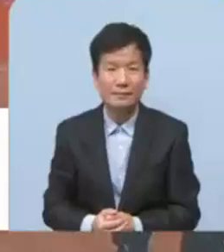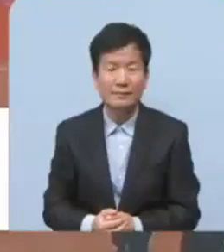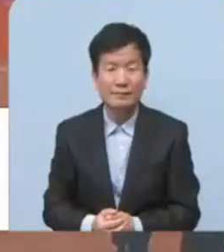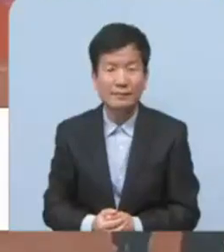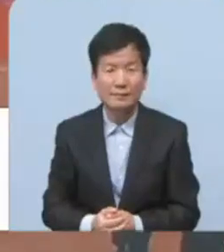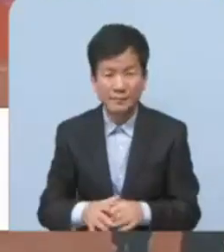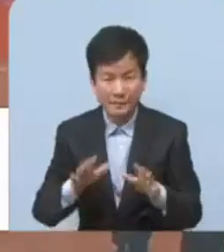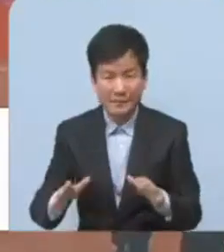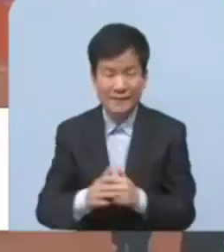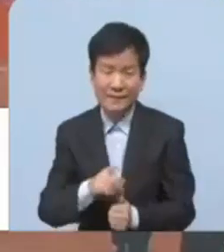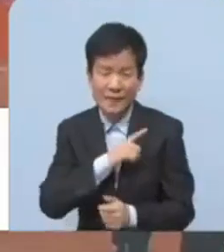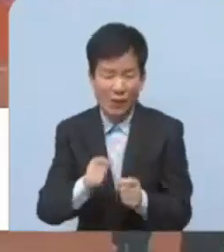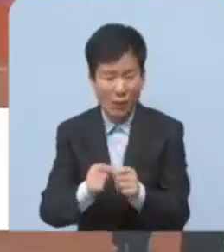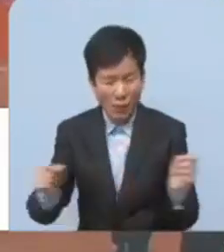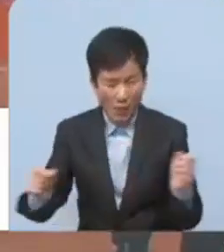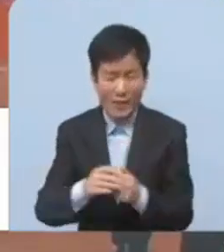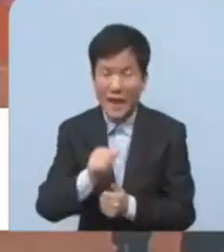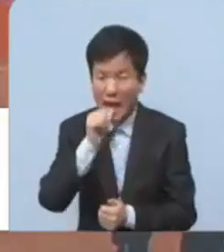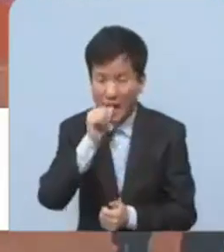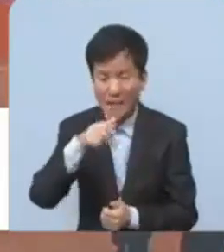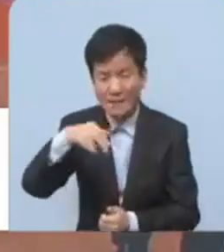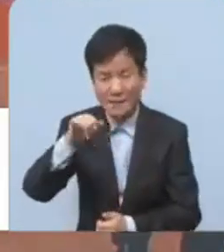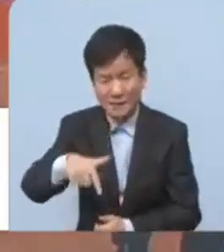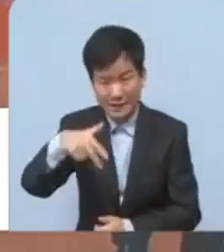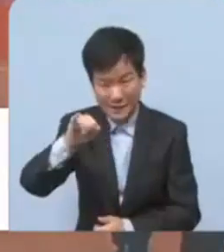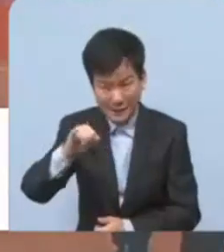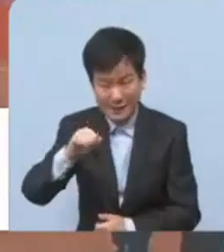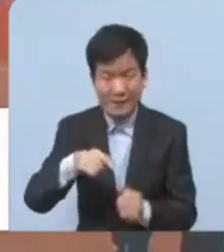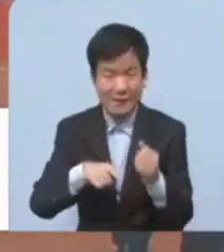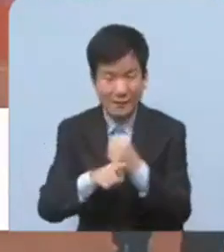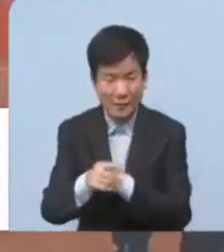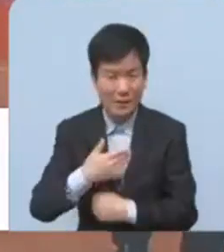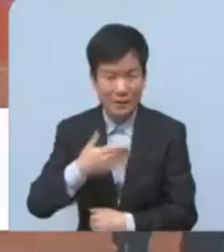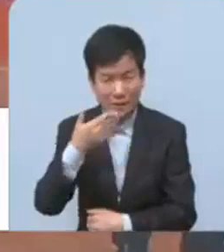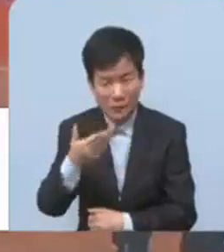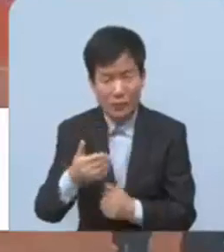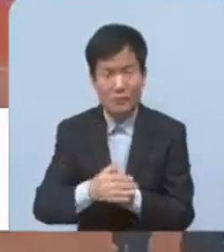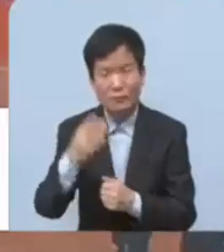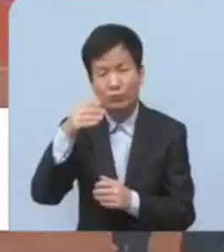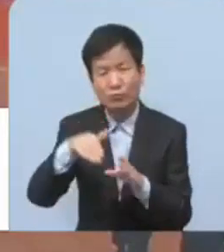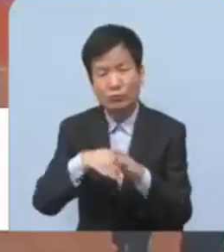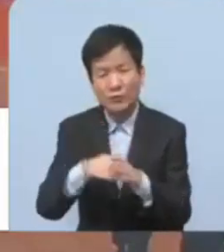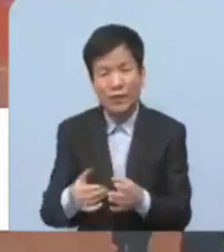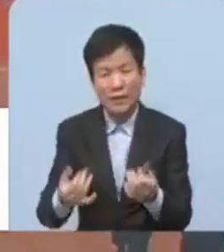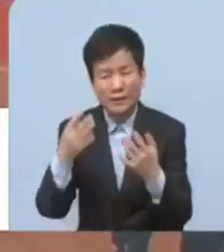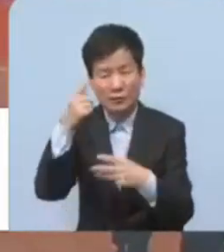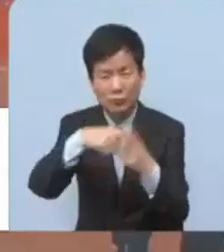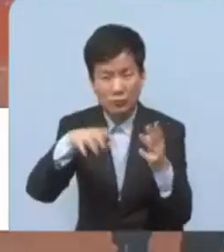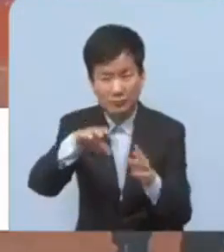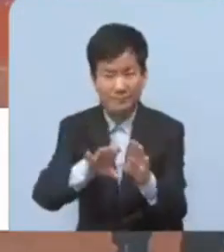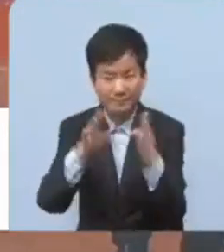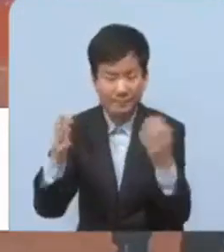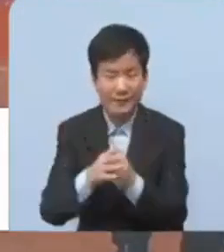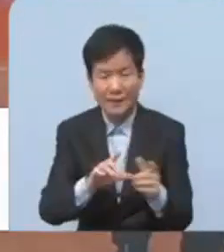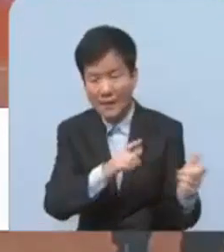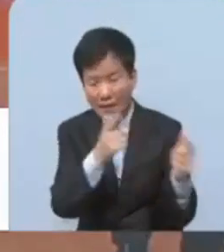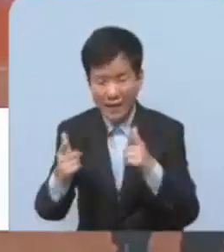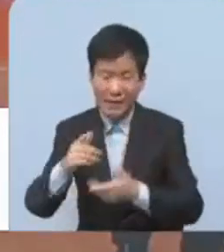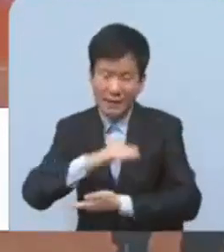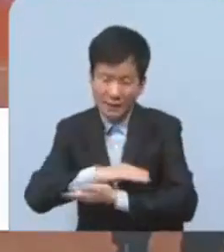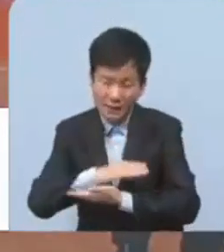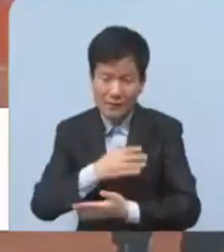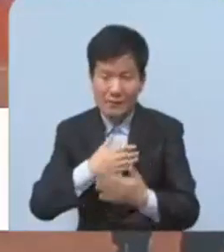현존하는 가장 오래된 금속활자 버린 직제 의미를 기리는 문화재가 청주에서 시작됐습니다 다양한 기록문화